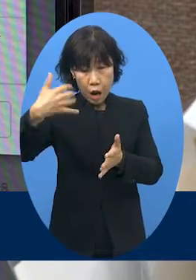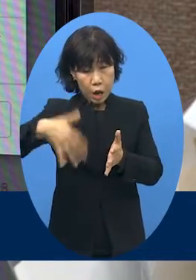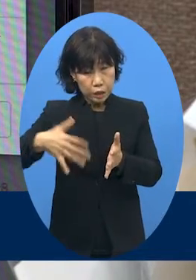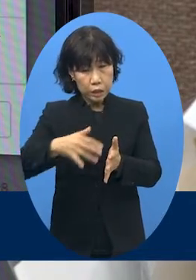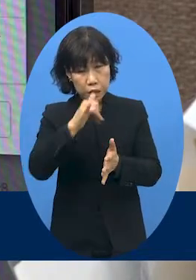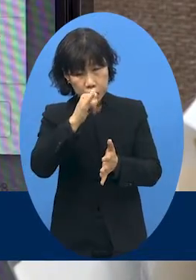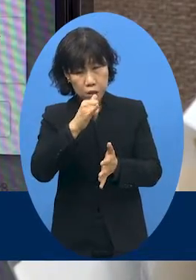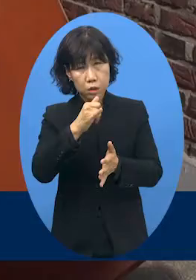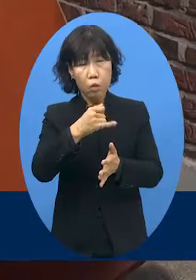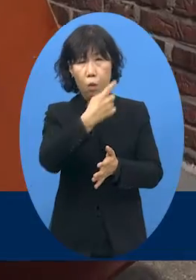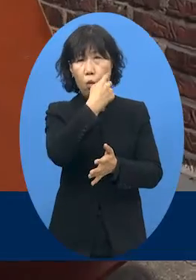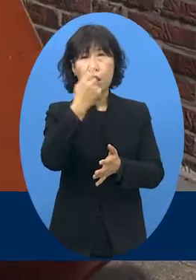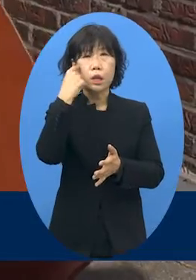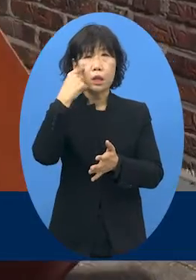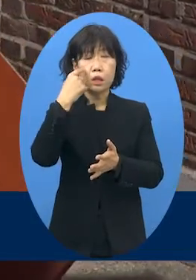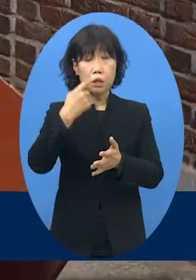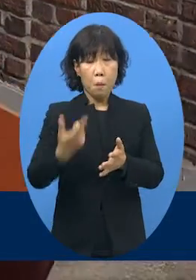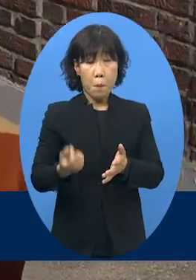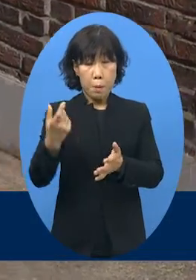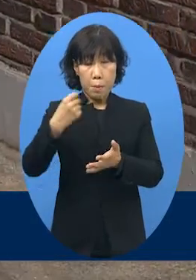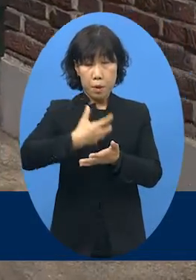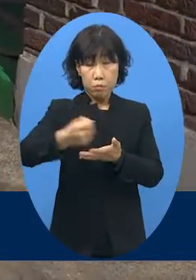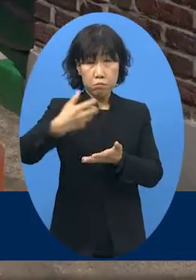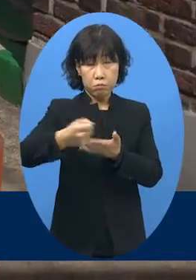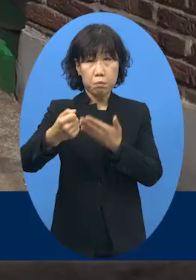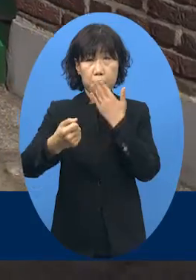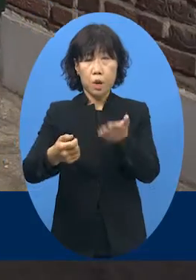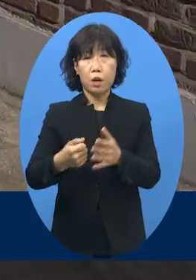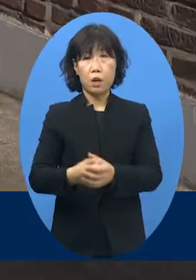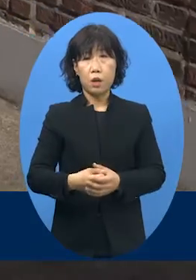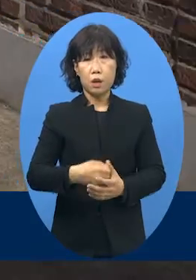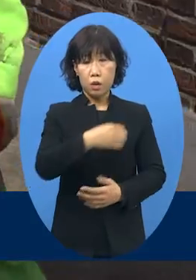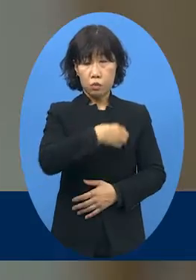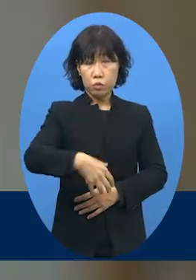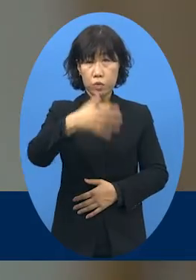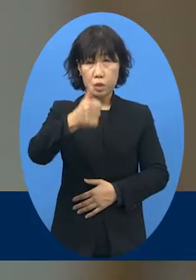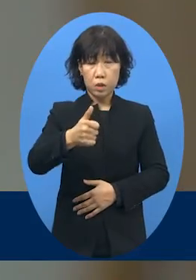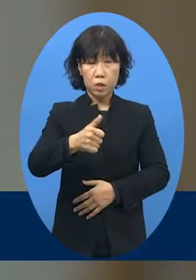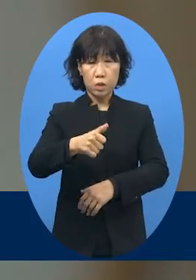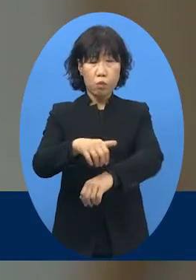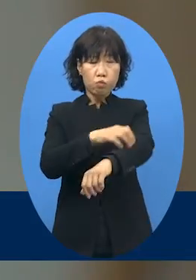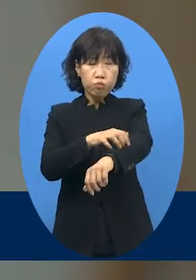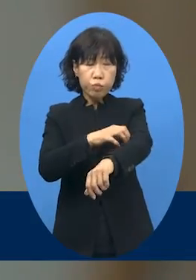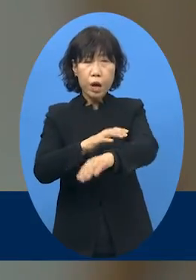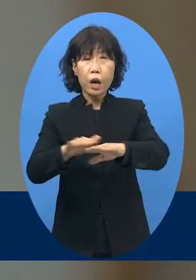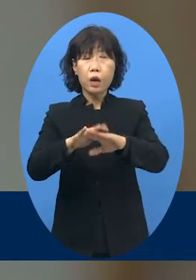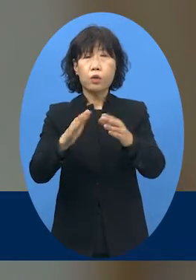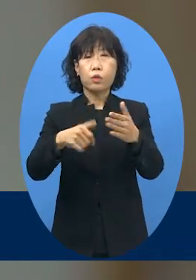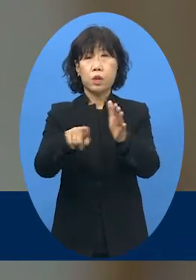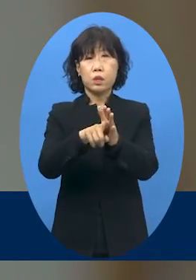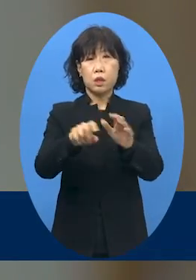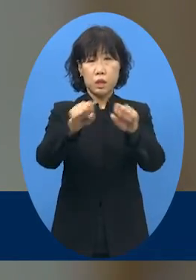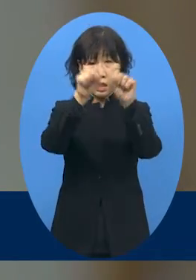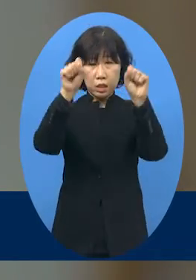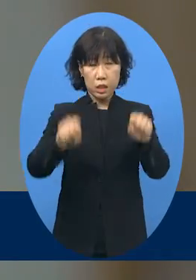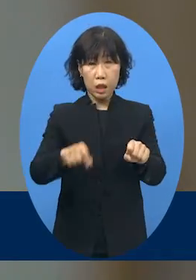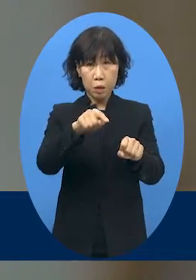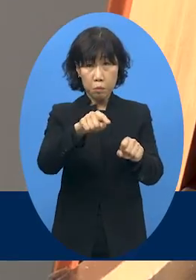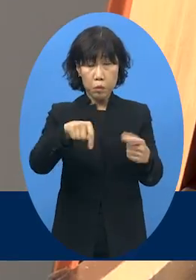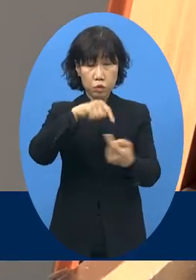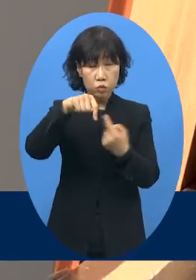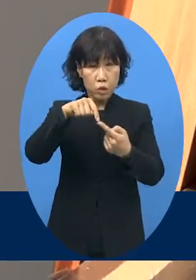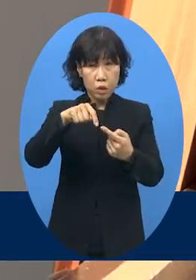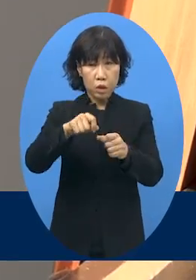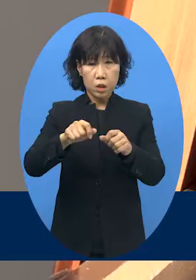수거가 가능한 시스템입니다 유동열 동대문 구청장은 주민불편 해소를 위해 구축한 스마트 배출 관리 운영